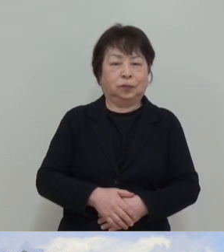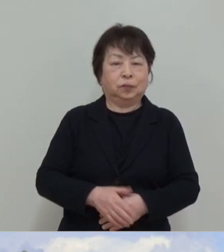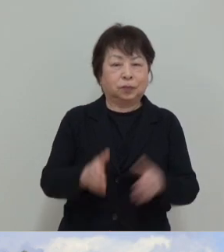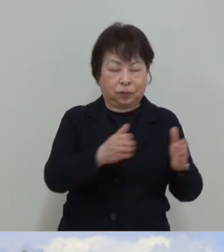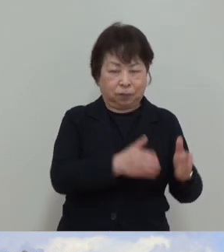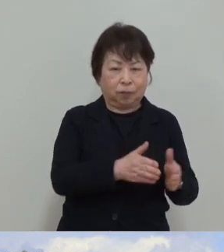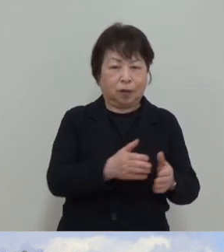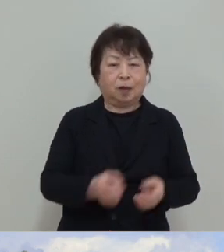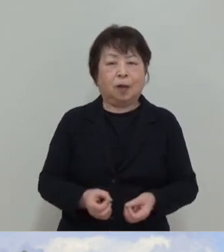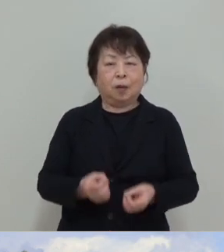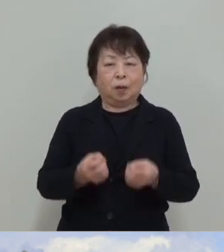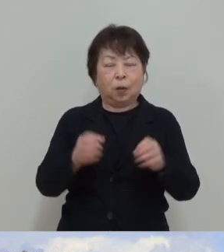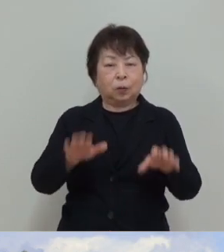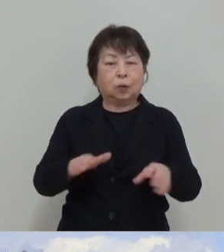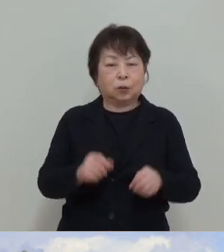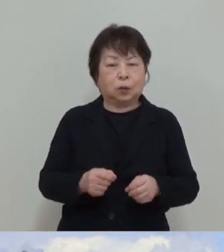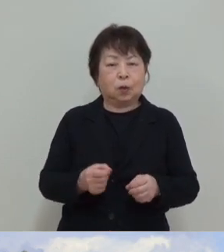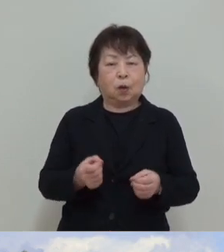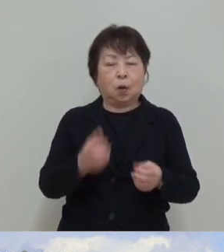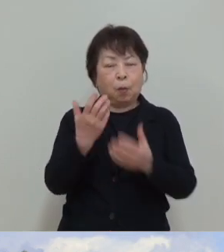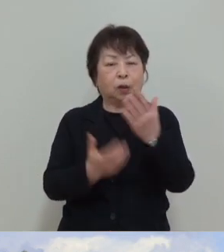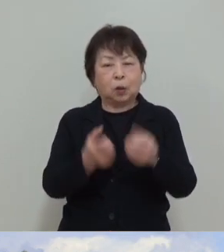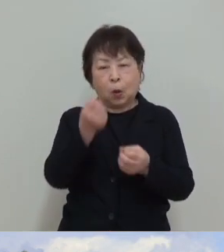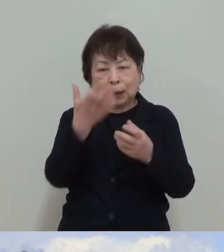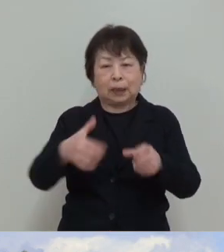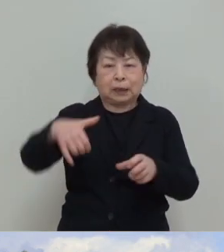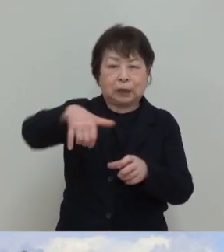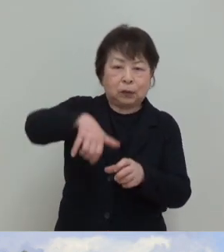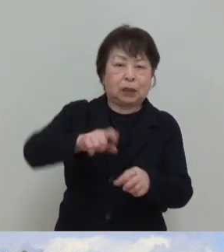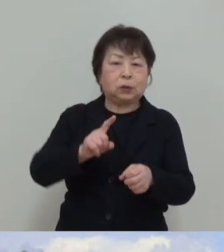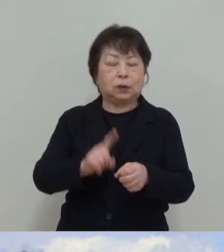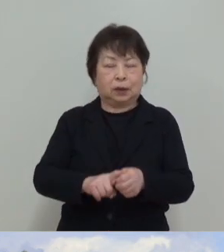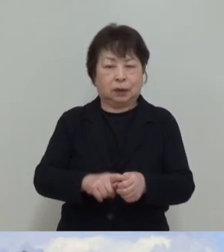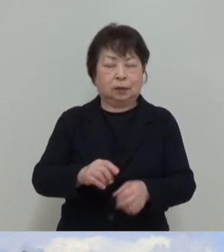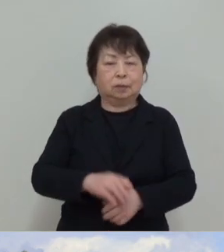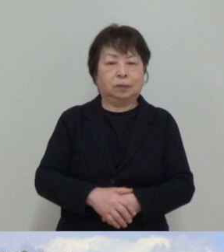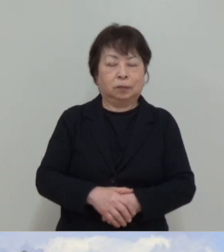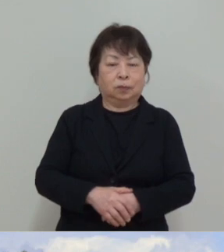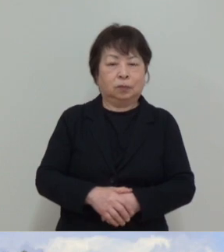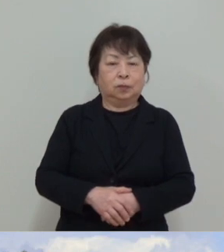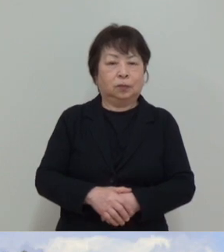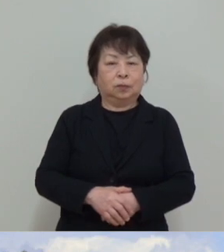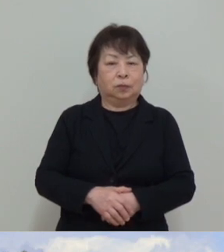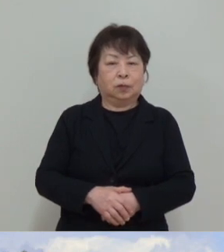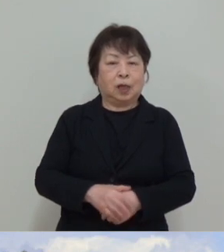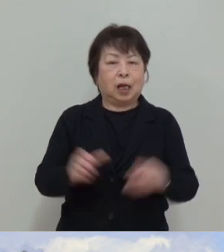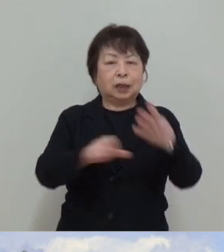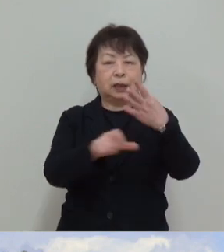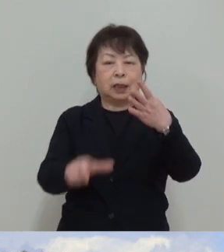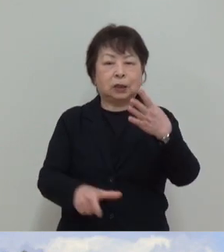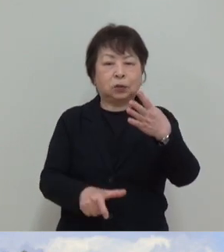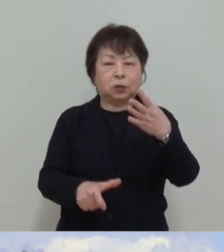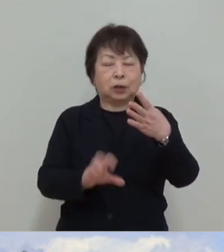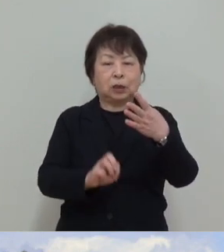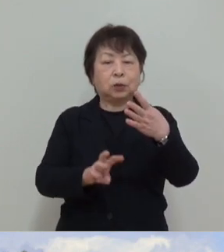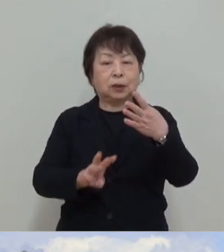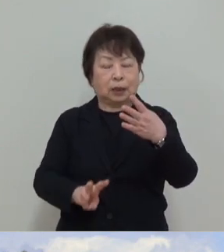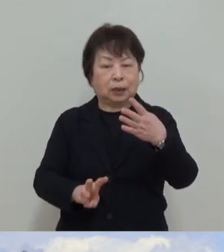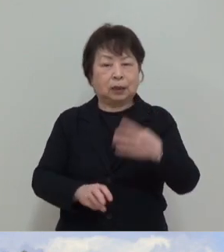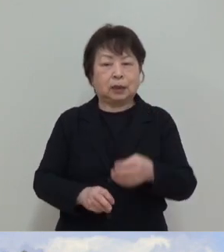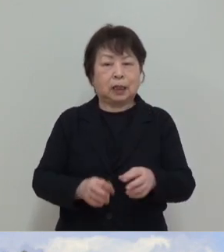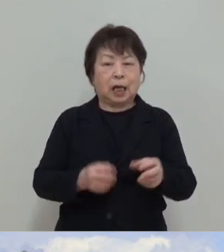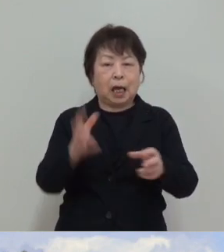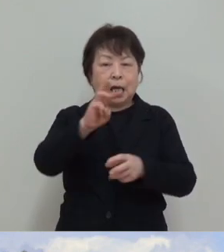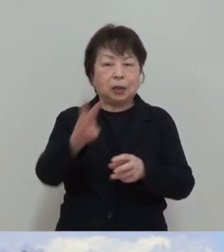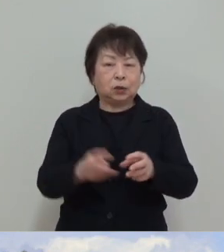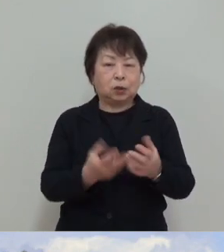次に、今年の森の新茶についてです。4月23日に遠州